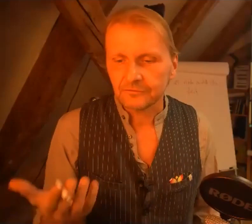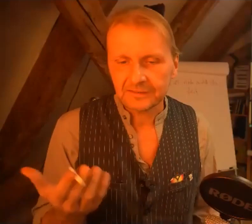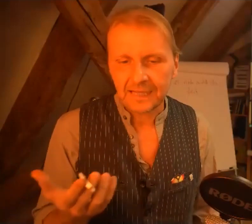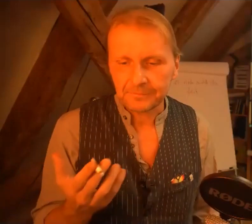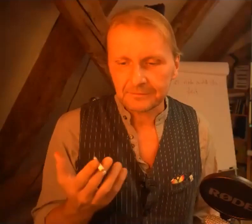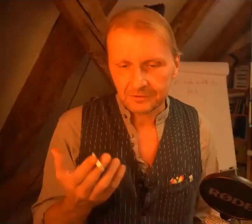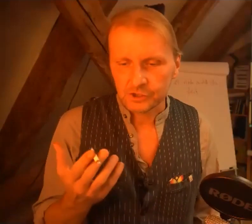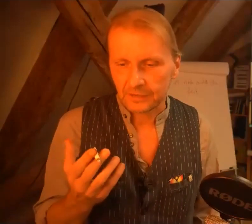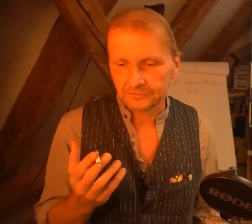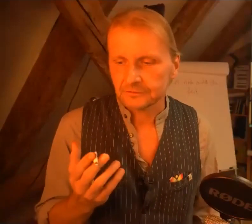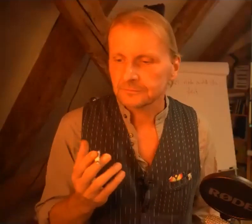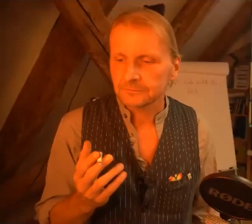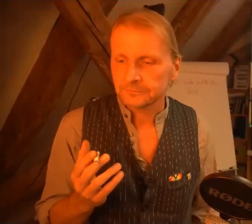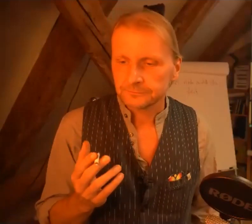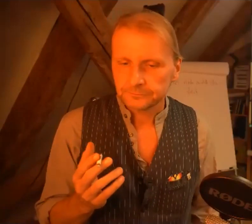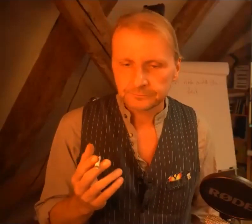Wirtschaft wird abgeschafft.